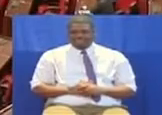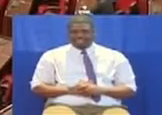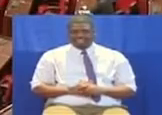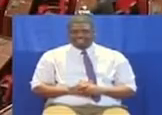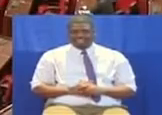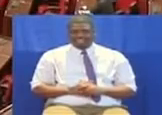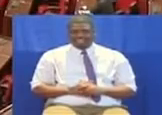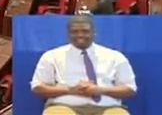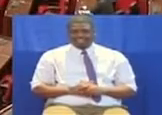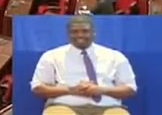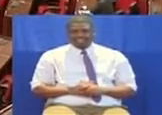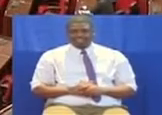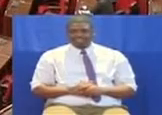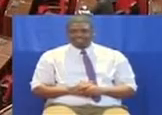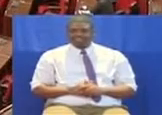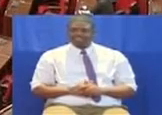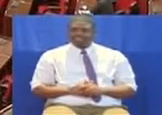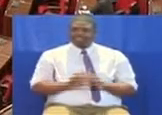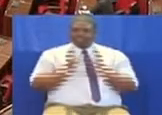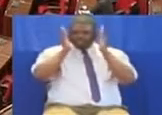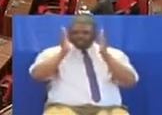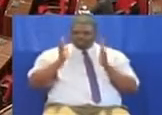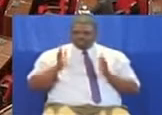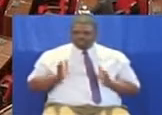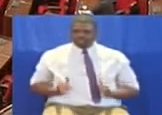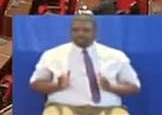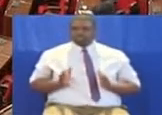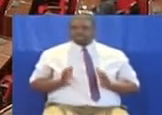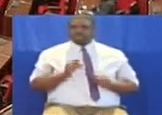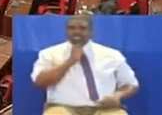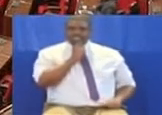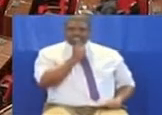Mheshimiwa Spika,